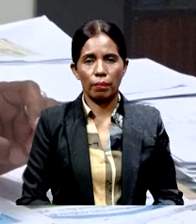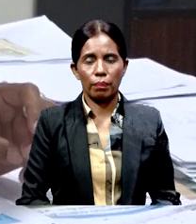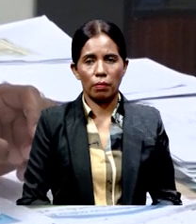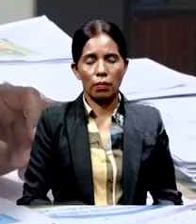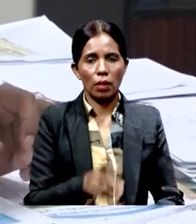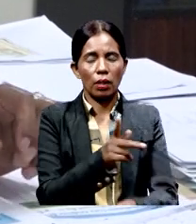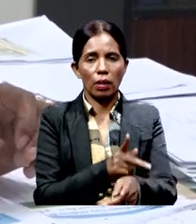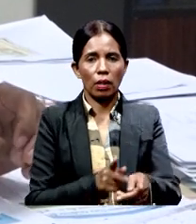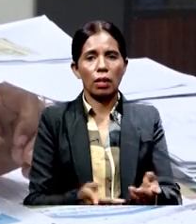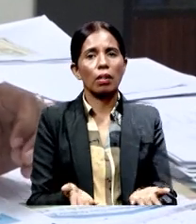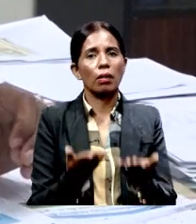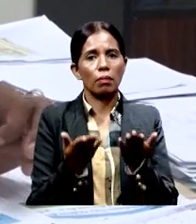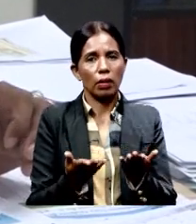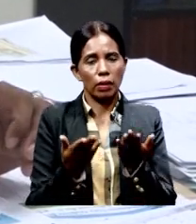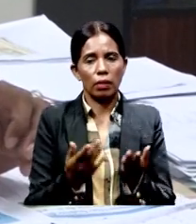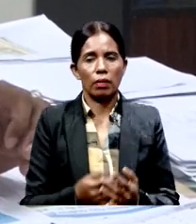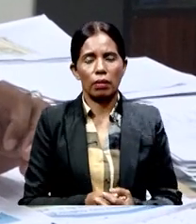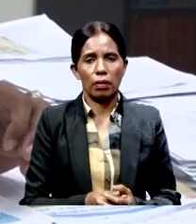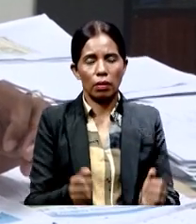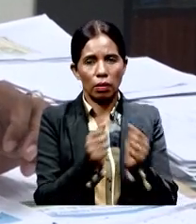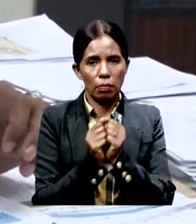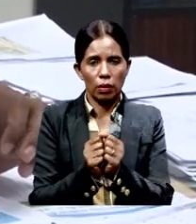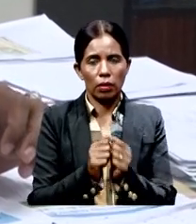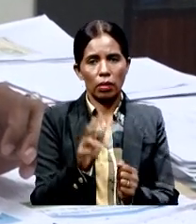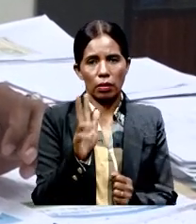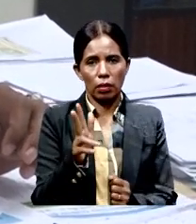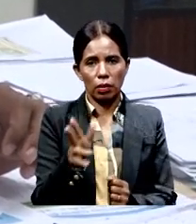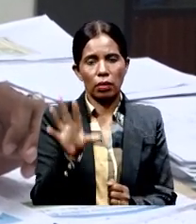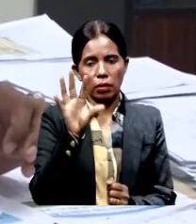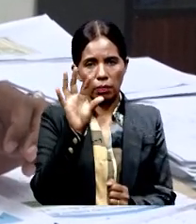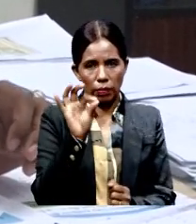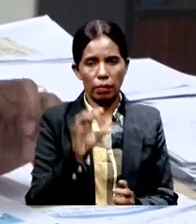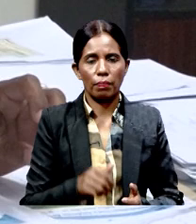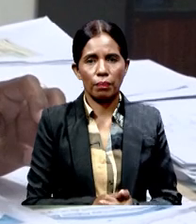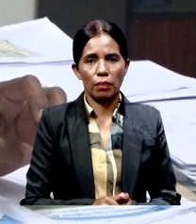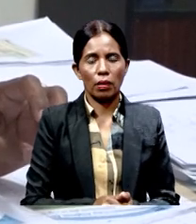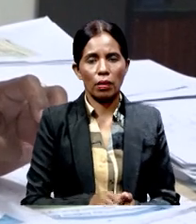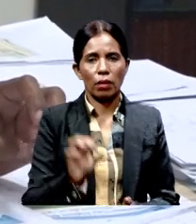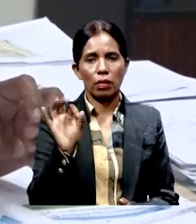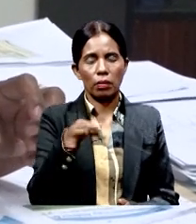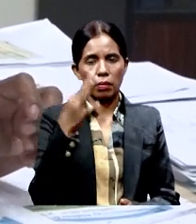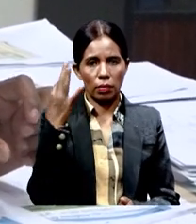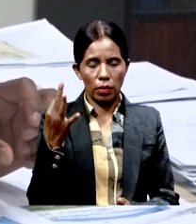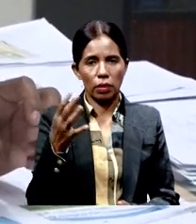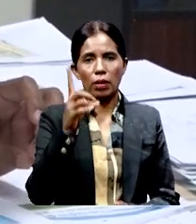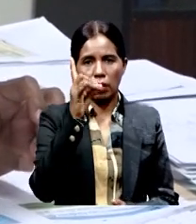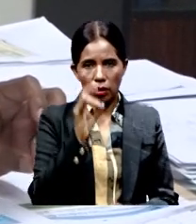kane kaman hamutu ke tulunu resinsia sanur resinsia maka iha